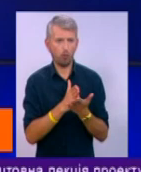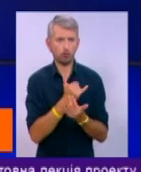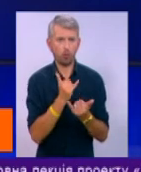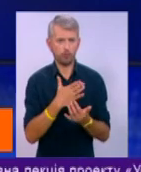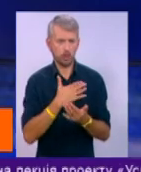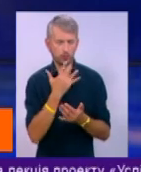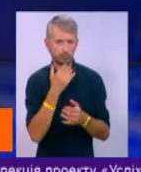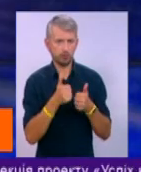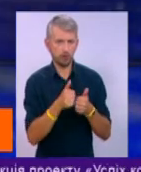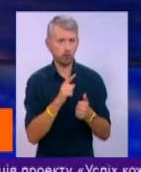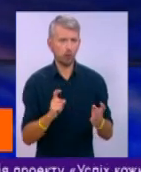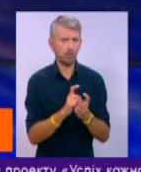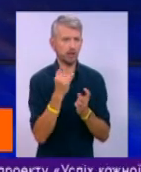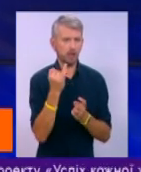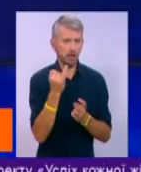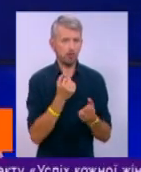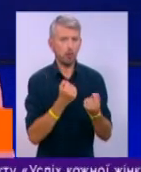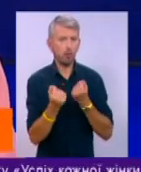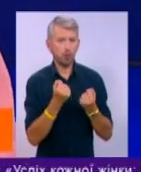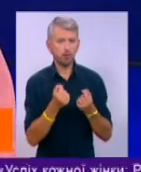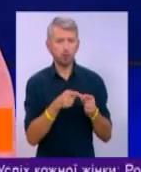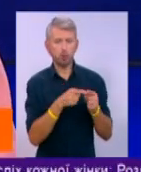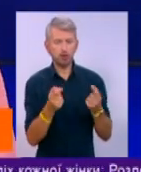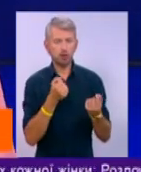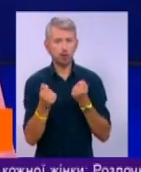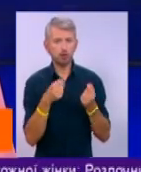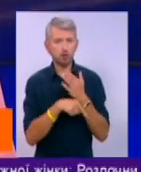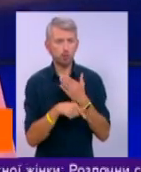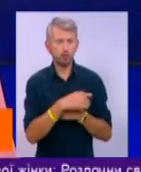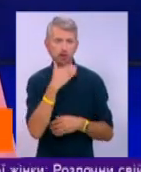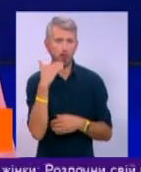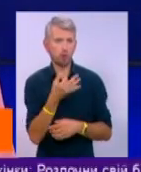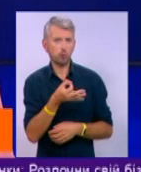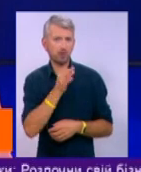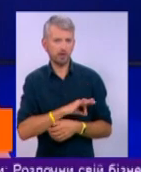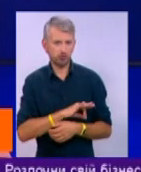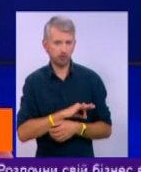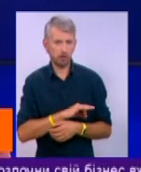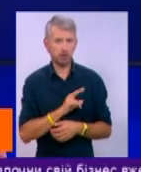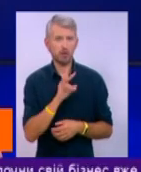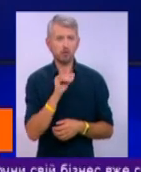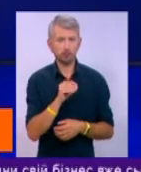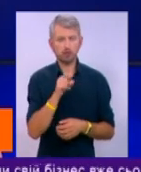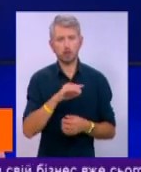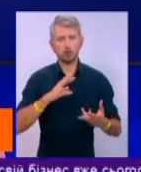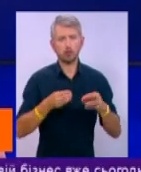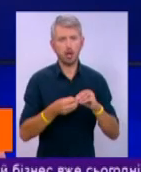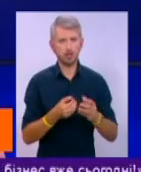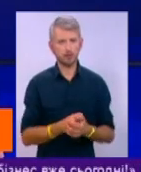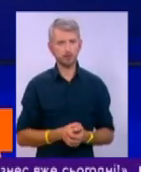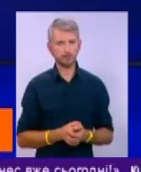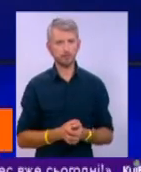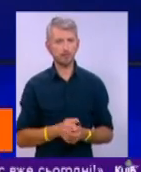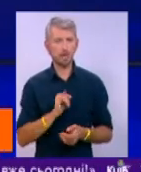Тут просто конфлікт інтересів, що, ну, боротися, процес боротьби з корупцією набагато вигідніший певним особам, аніж її результат.